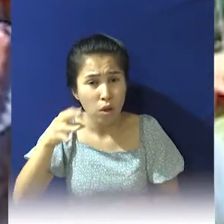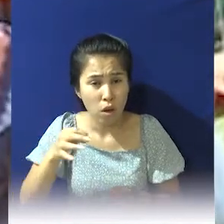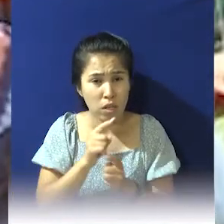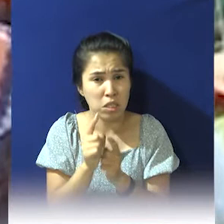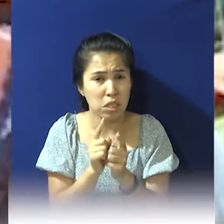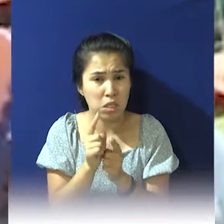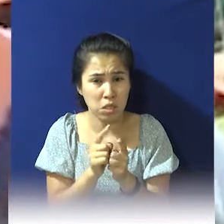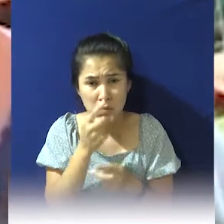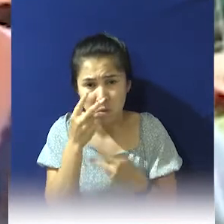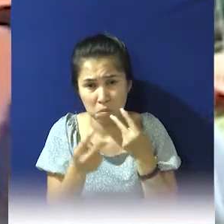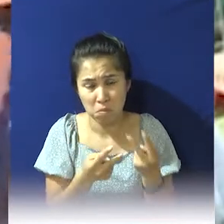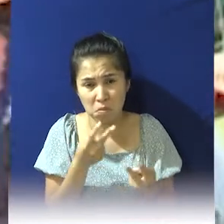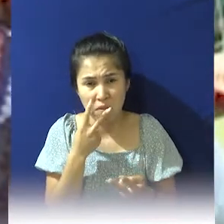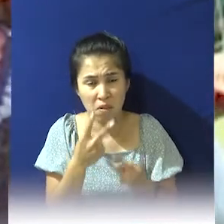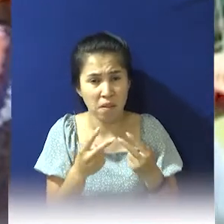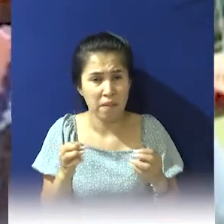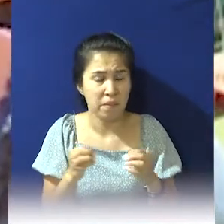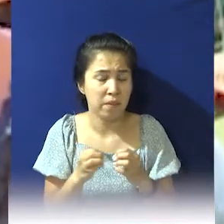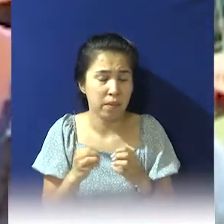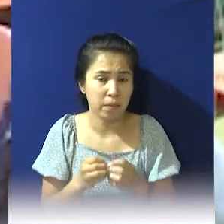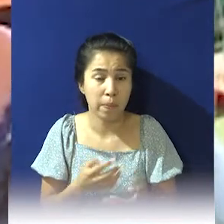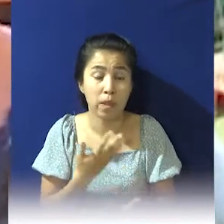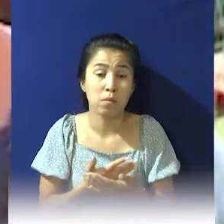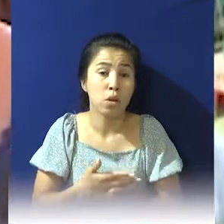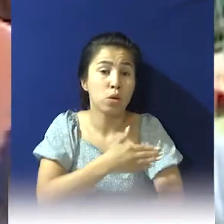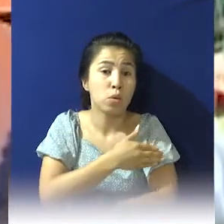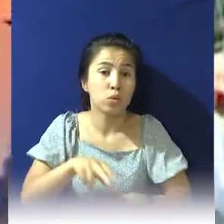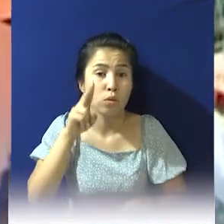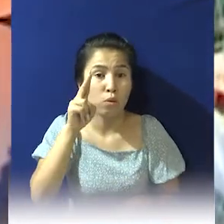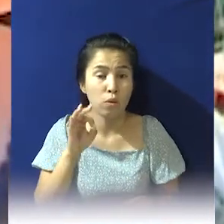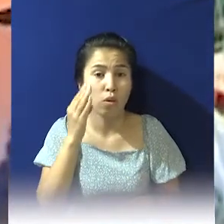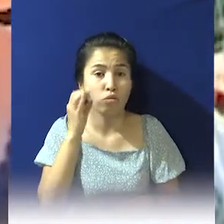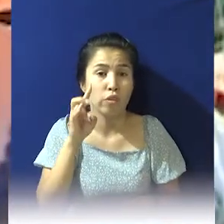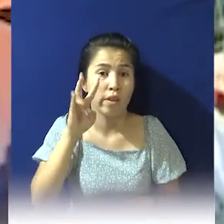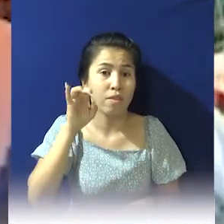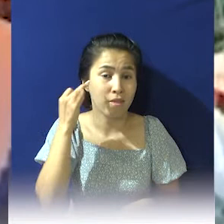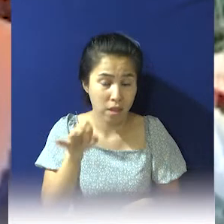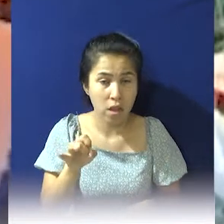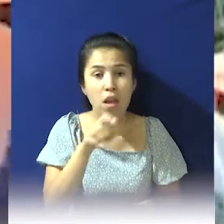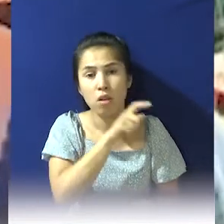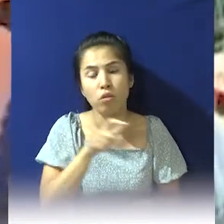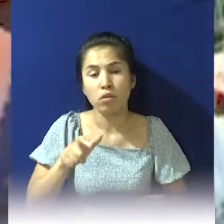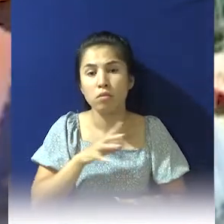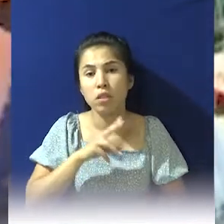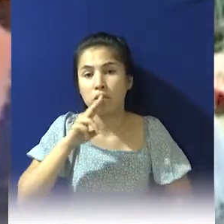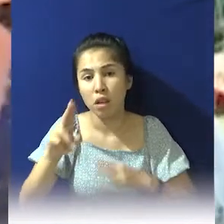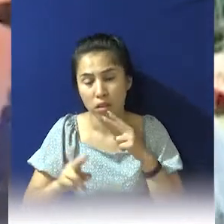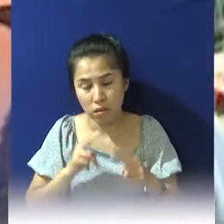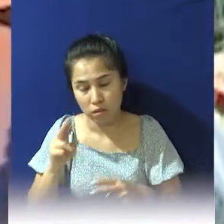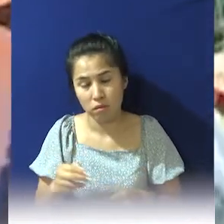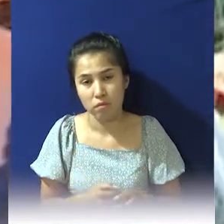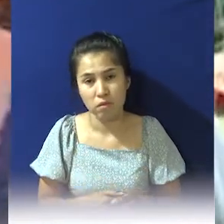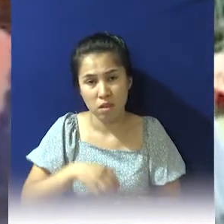сестренки сыночек 6 лет. Моему завтра исполняется юбилей 10 лет. Мы приехали сюда, день рождения. Хотим, ну